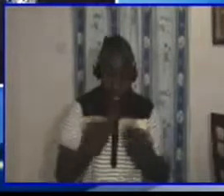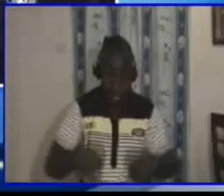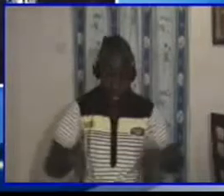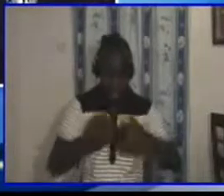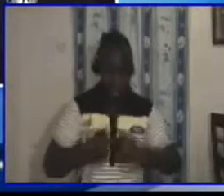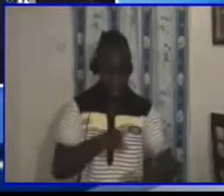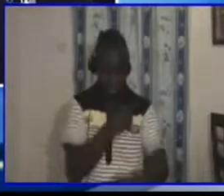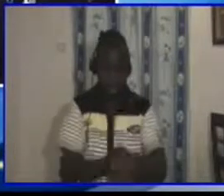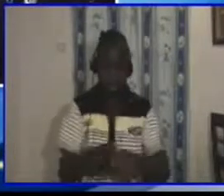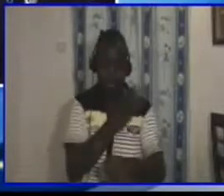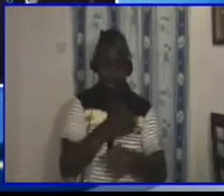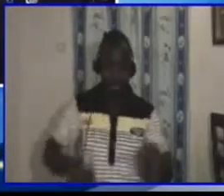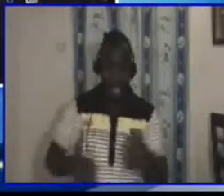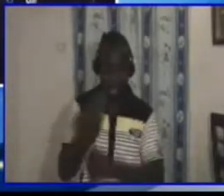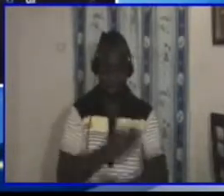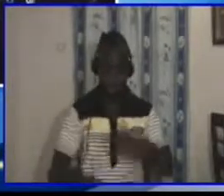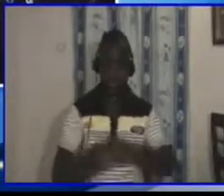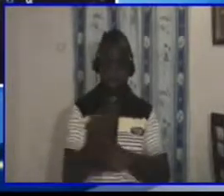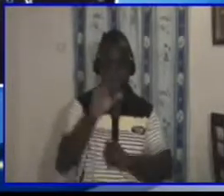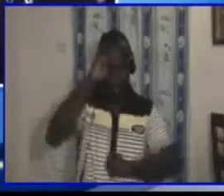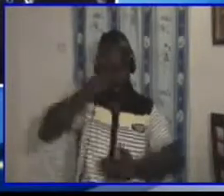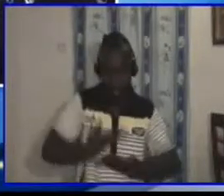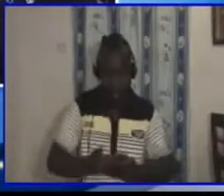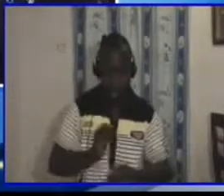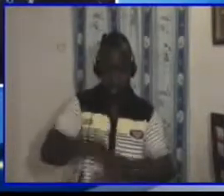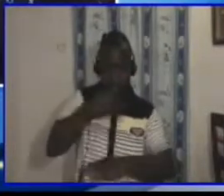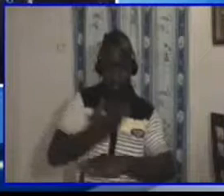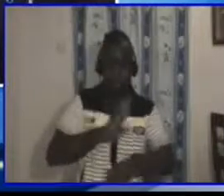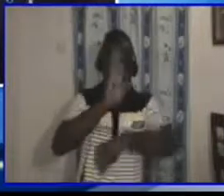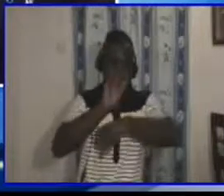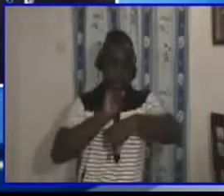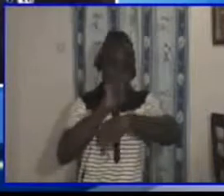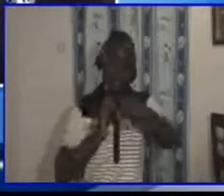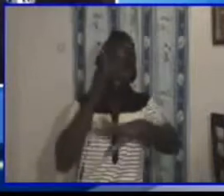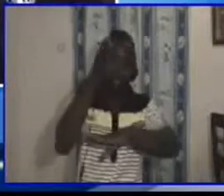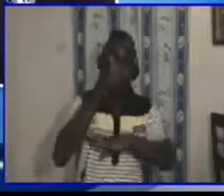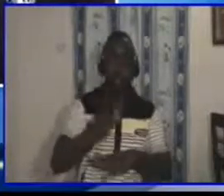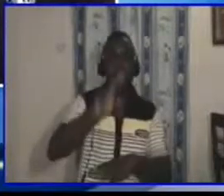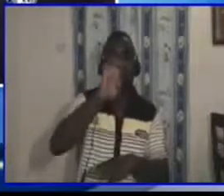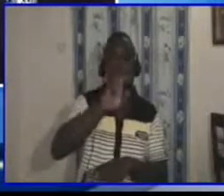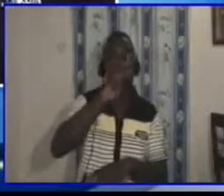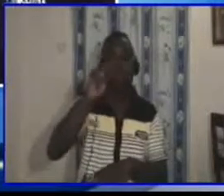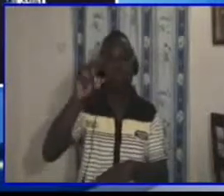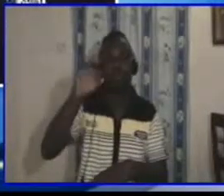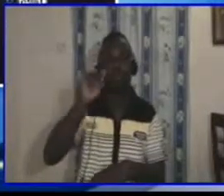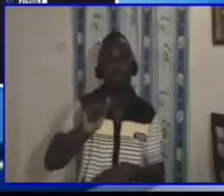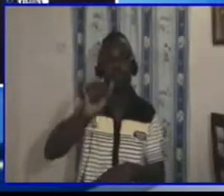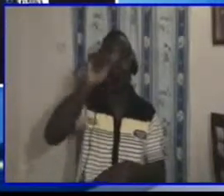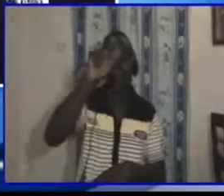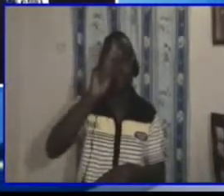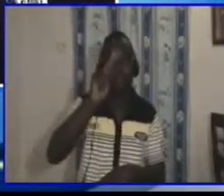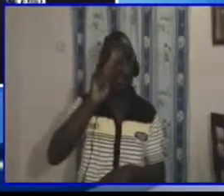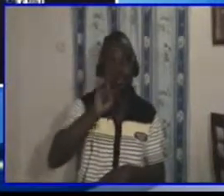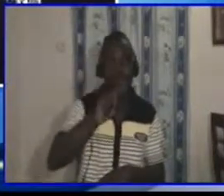una vergine concepirà e partorirà un figlio e lo